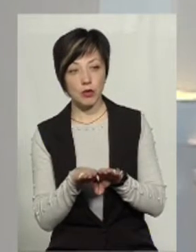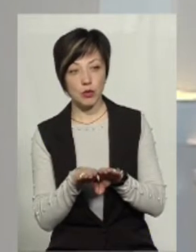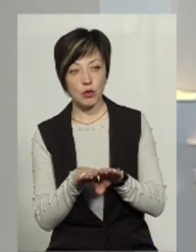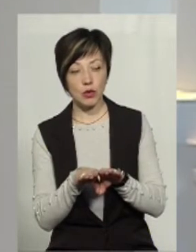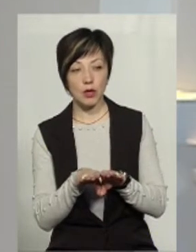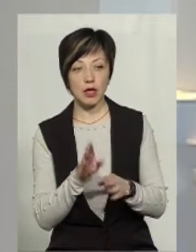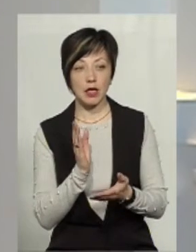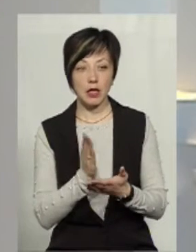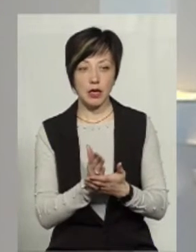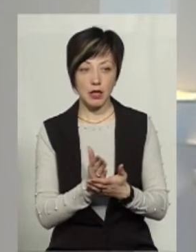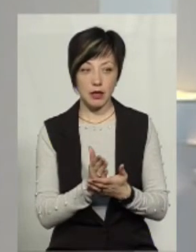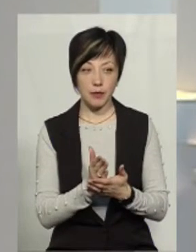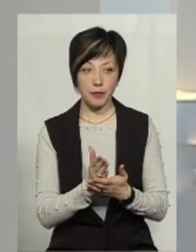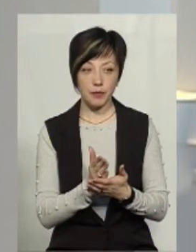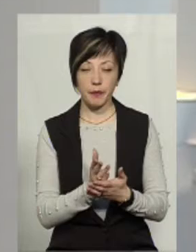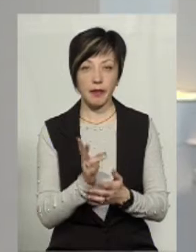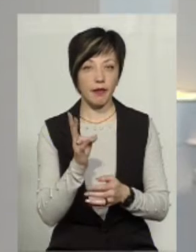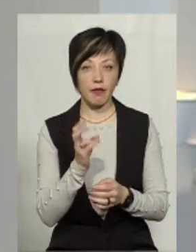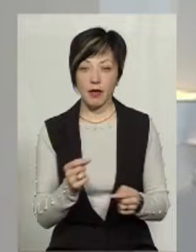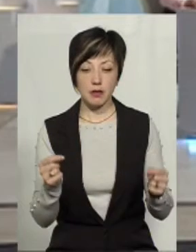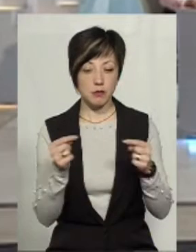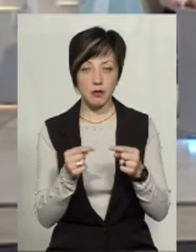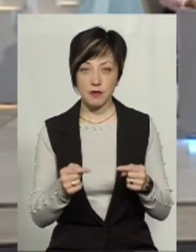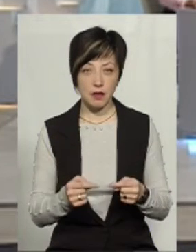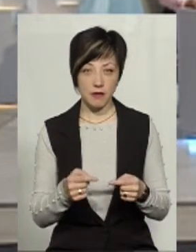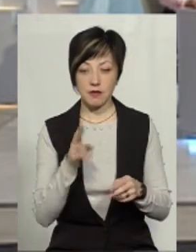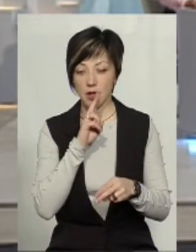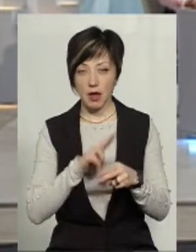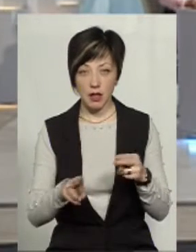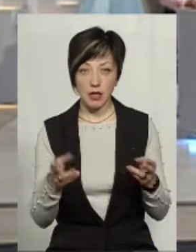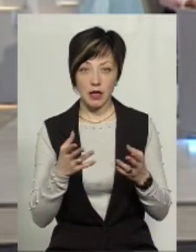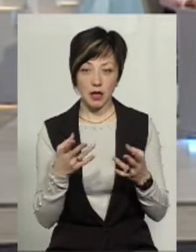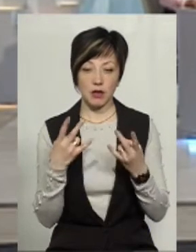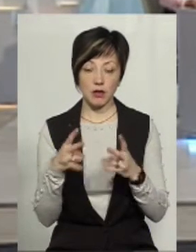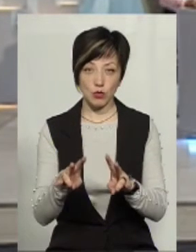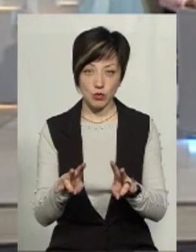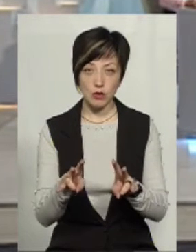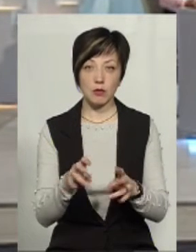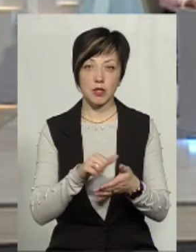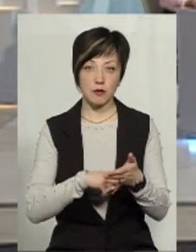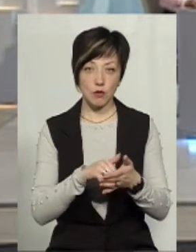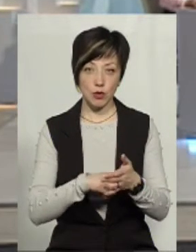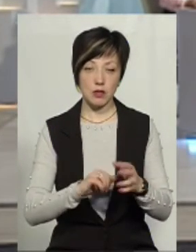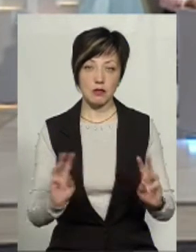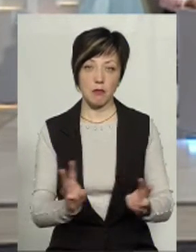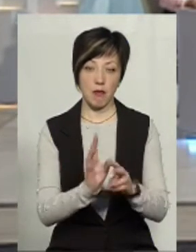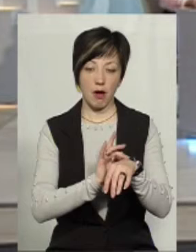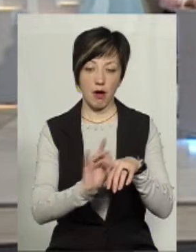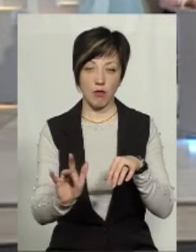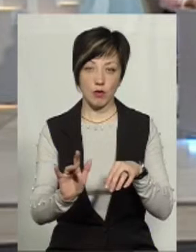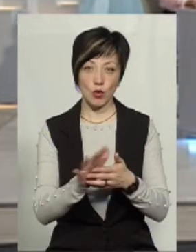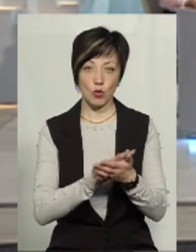нібито є, вона неспівставна з втратами, до яких призводить